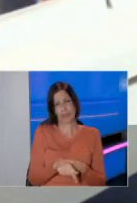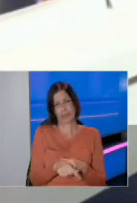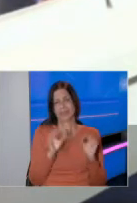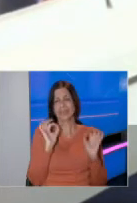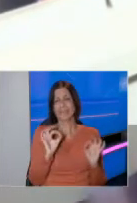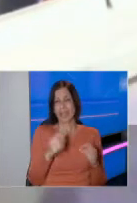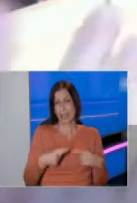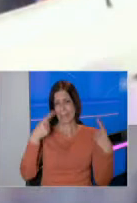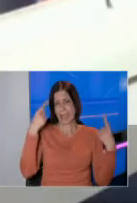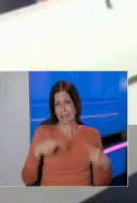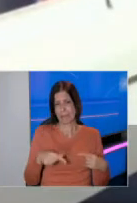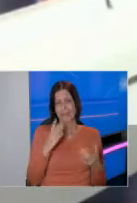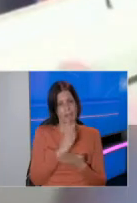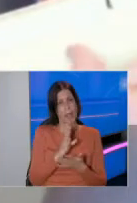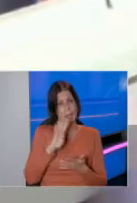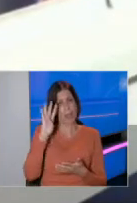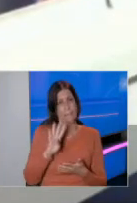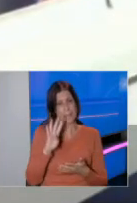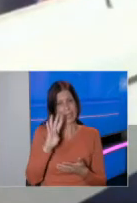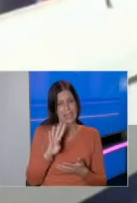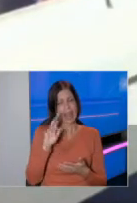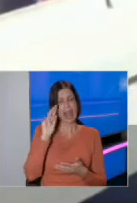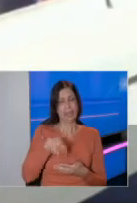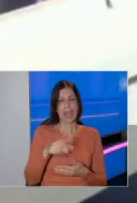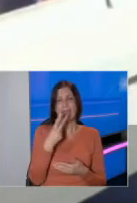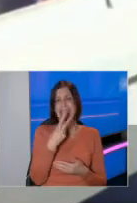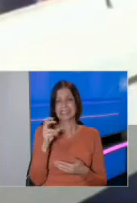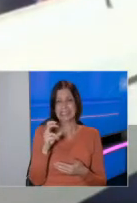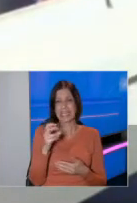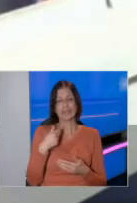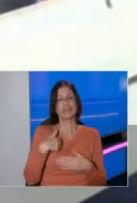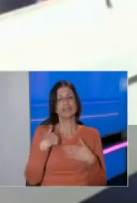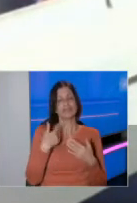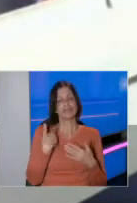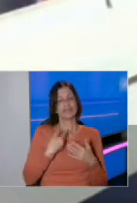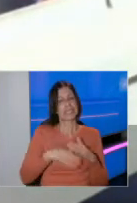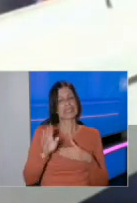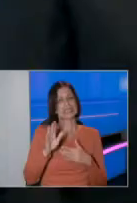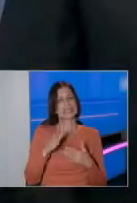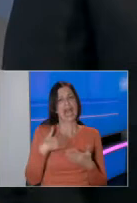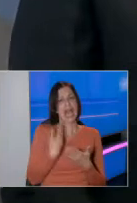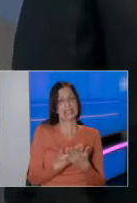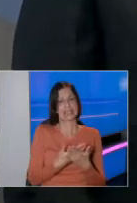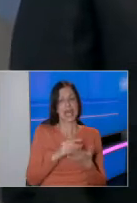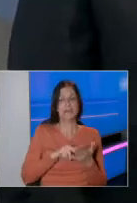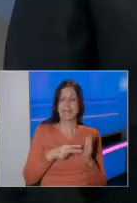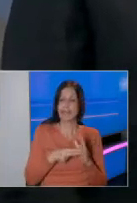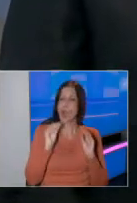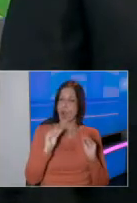דווקא בימים אלה, כבר באפריל 2020, יצא המתווה, ההצעה למתווה חדש להוראה להכשרת